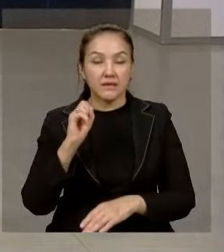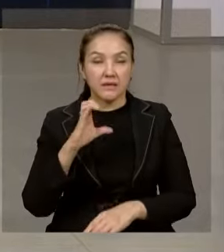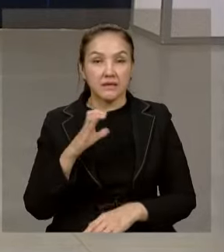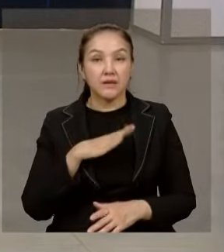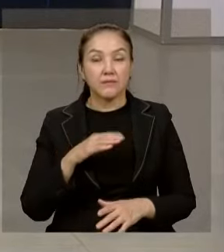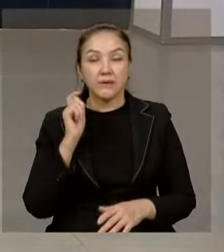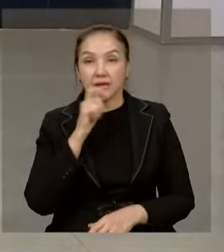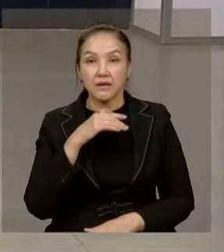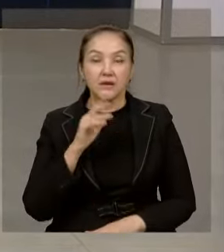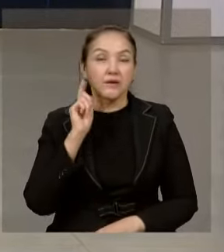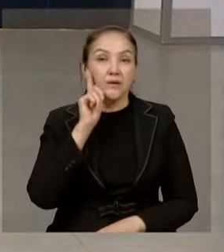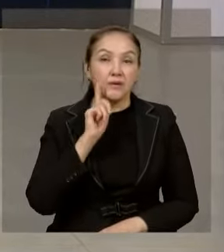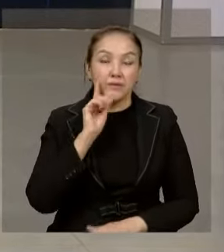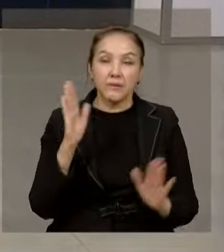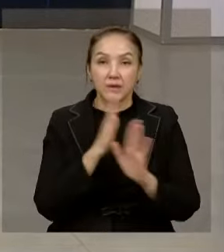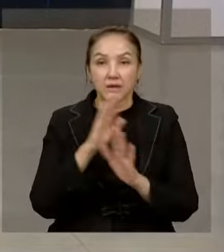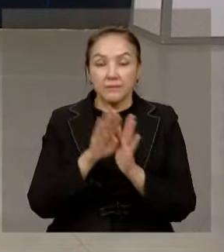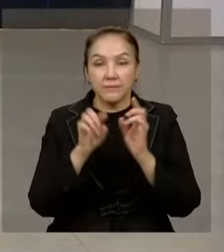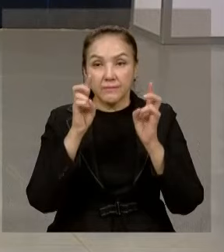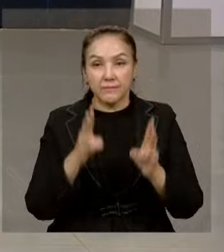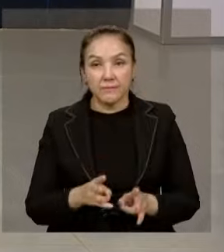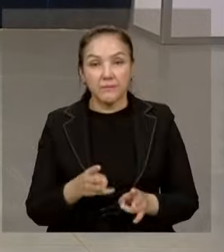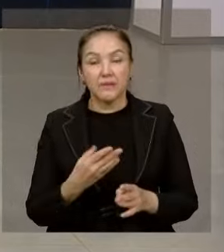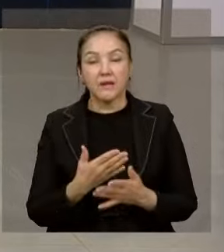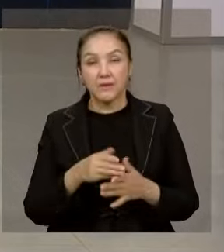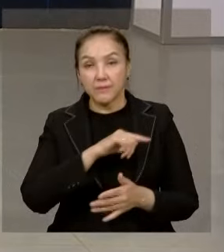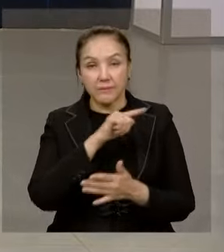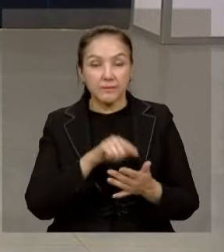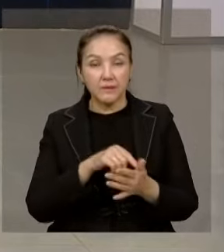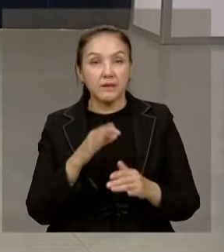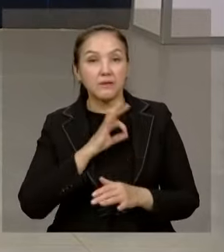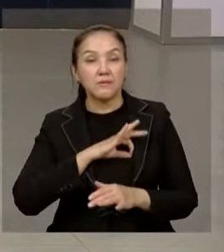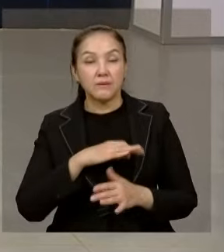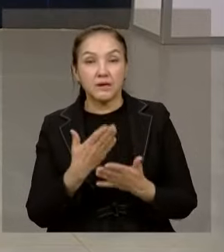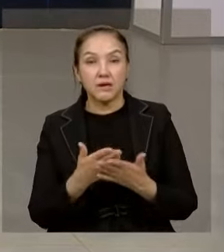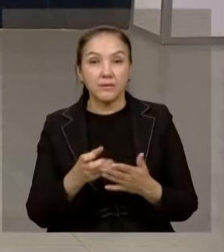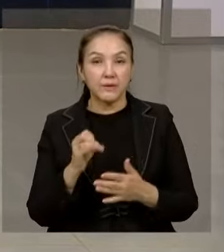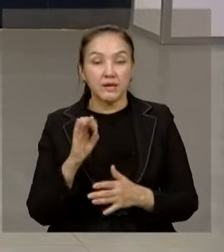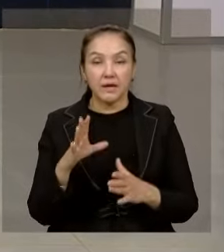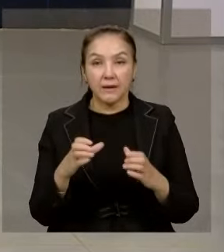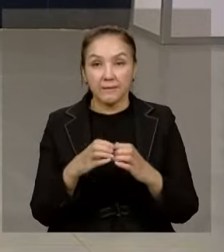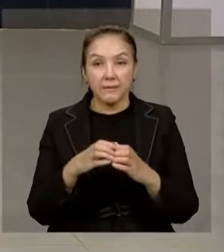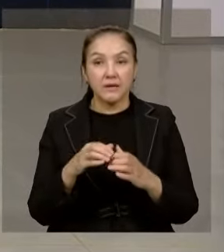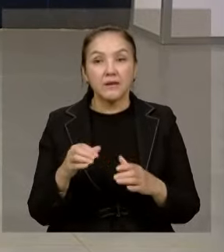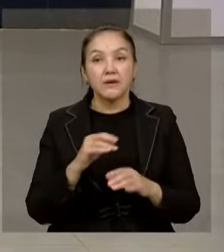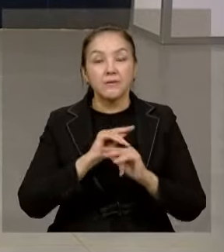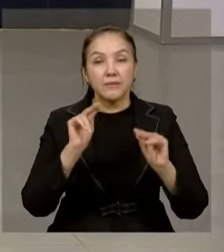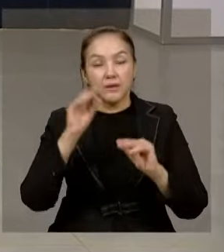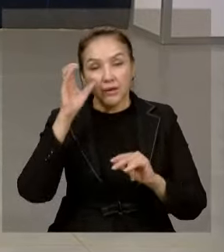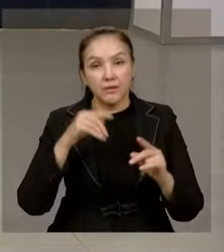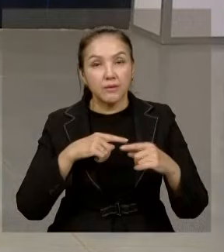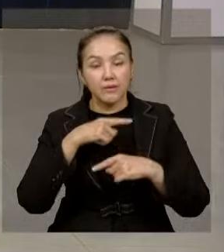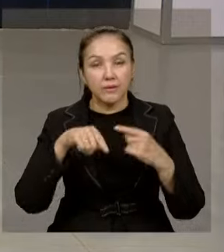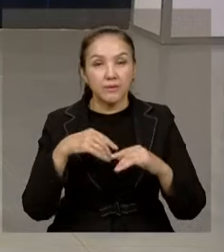экономически выгодно и экологически безопасно актуальные вопросы применения мирного атома обсудили учёные в ходе круглого